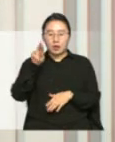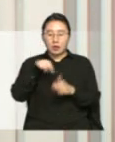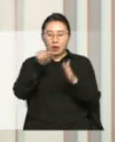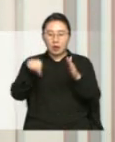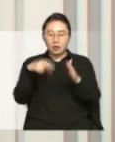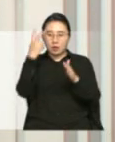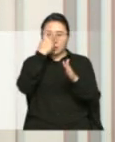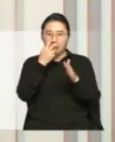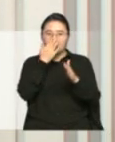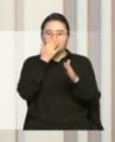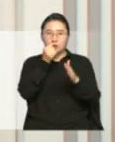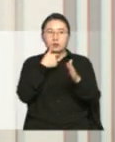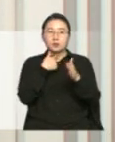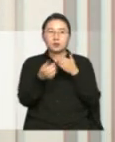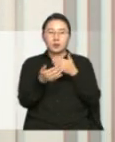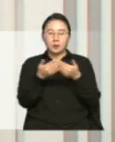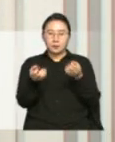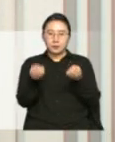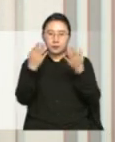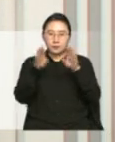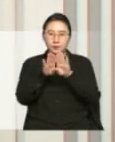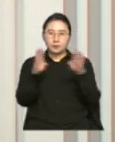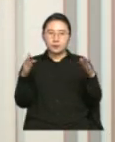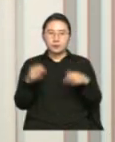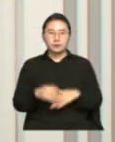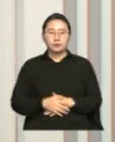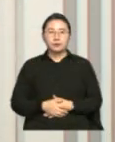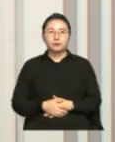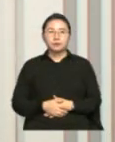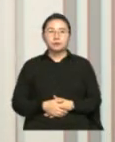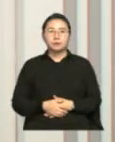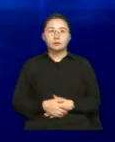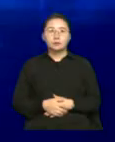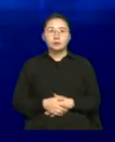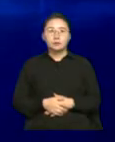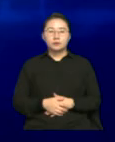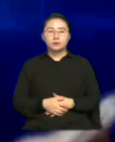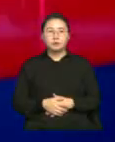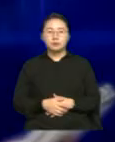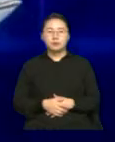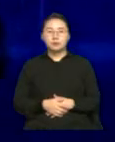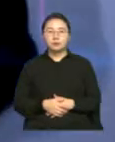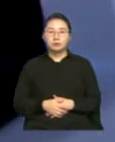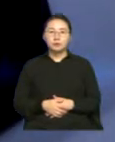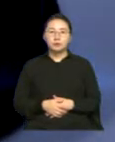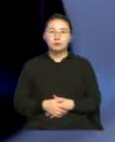내부를 살펴볼 수 있는 체험 행사를 마련했습니다. 보도에 이승준 기자입니다.